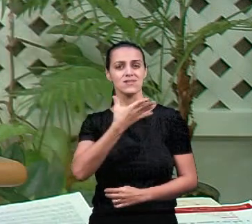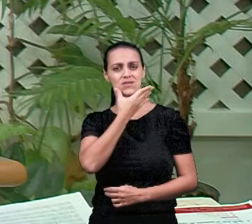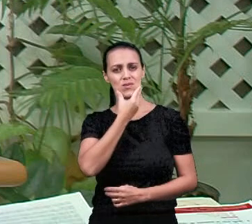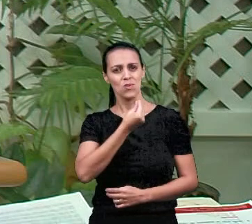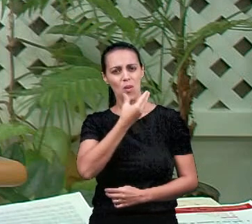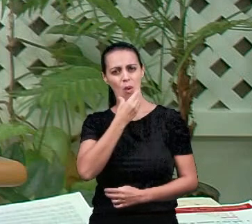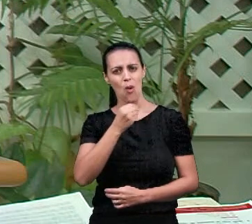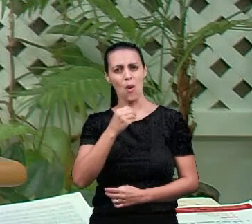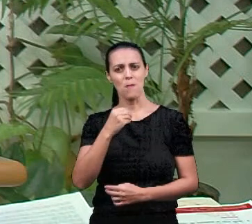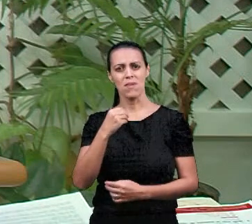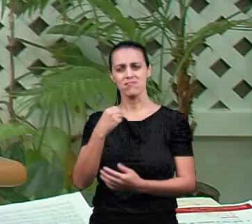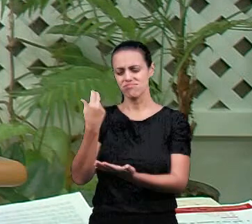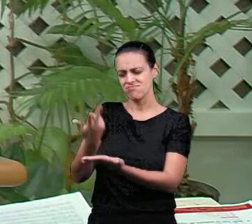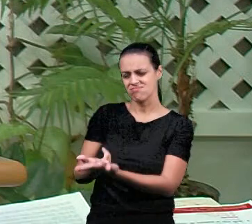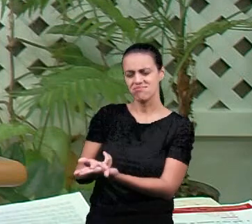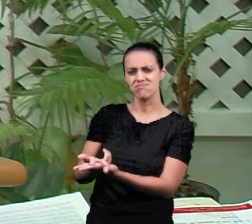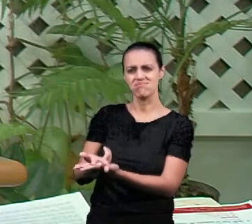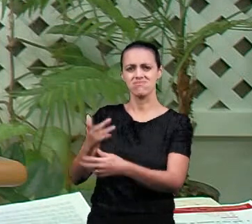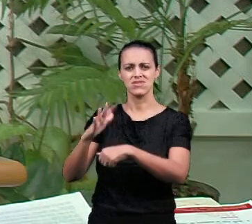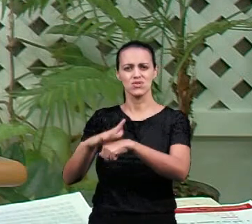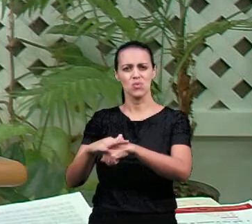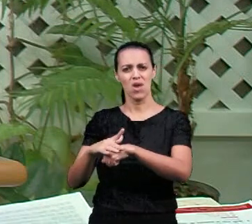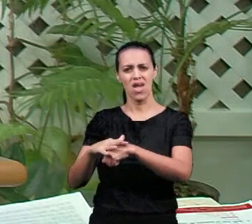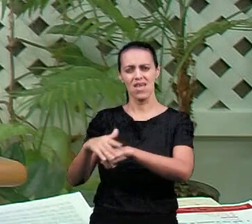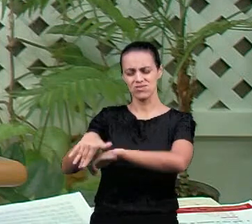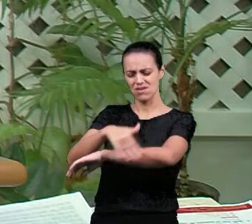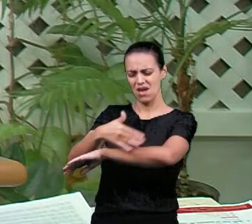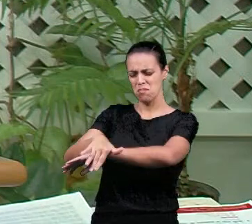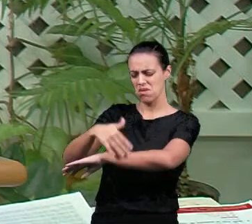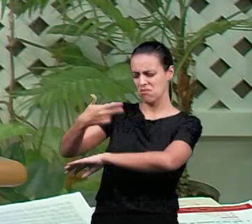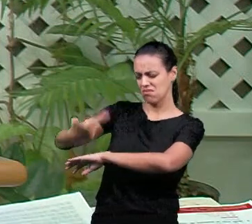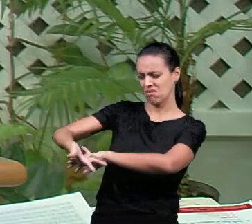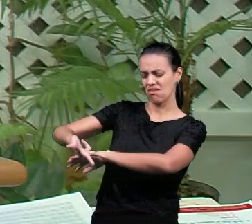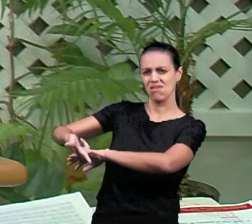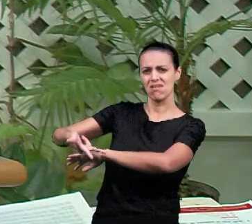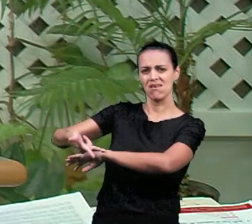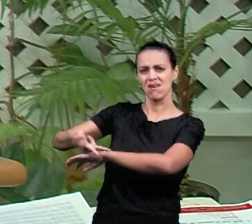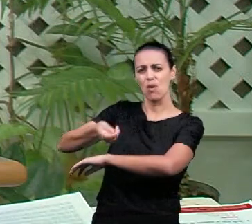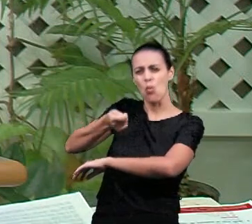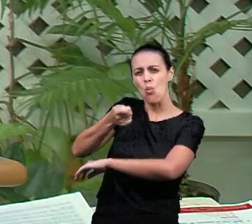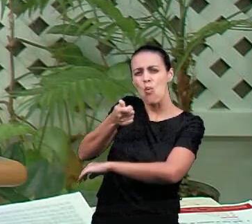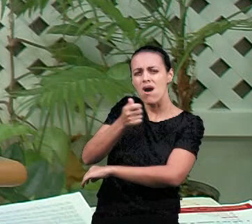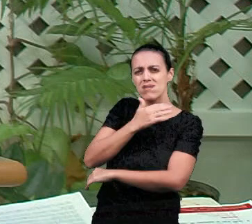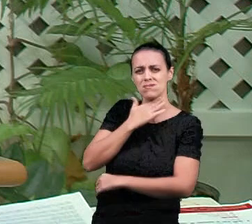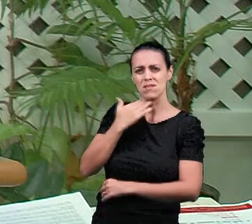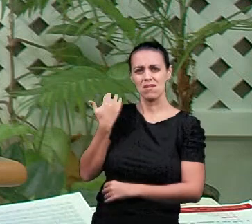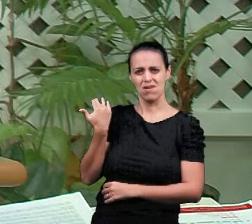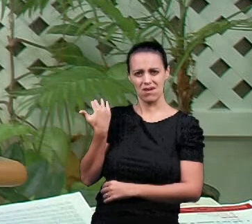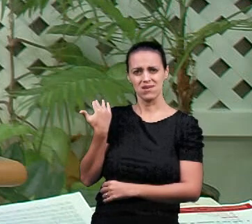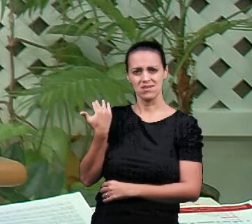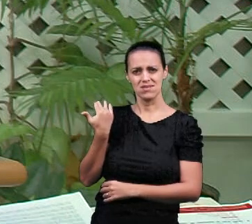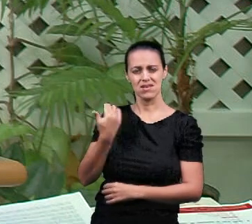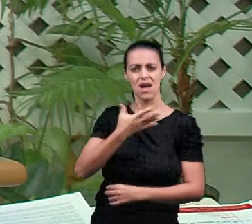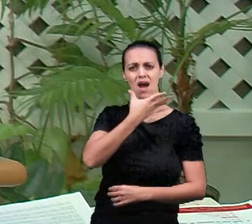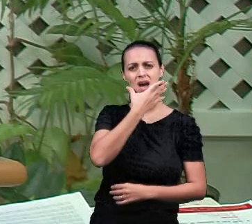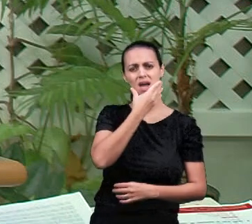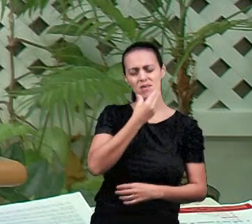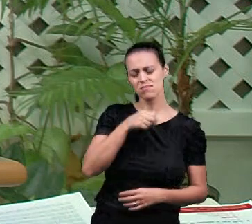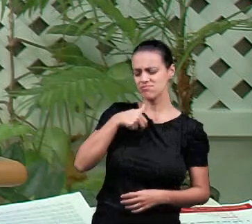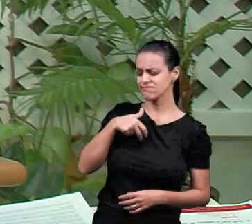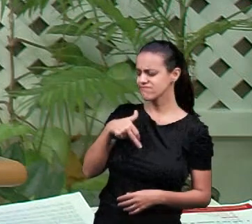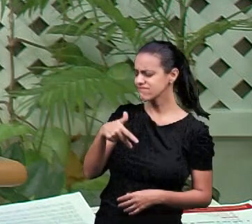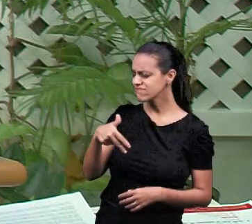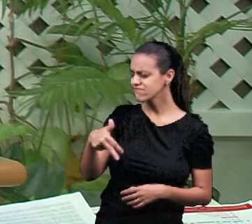de ce monsieur qui était laissé à demi-mort au bord du chemin. Et le sacrificateur passe,